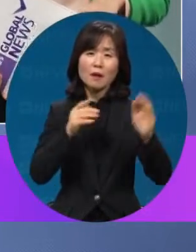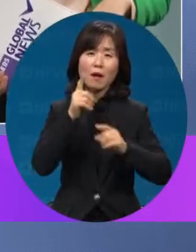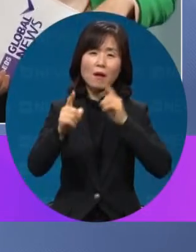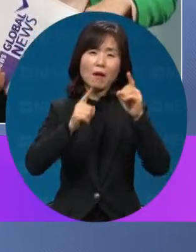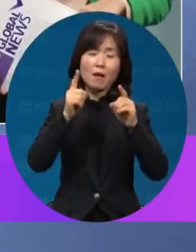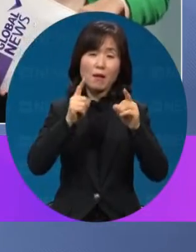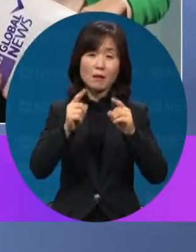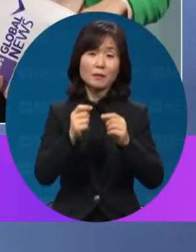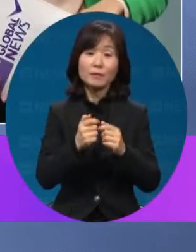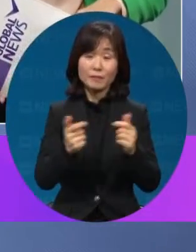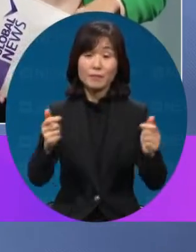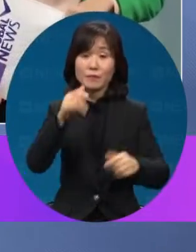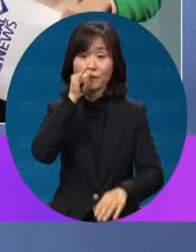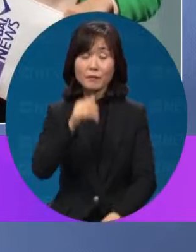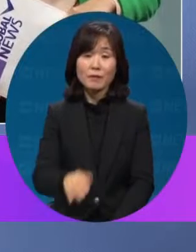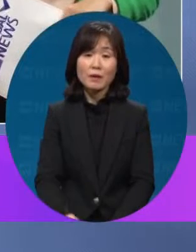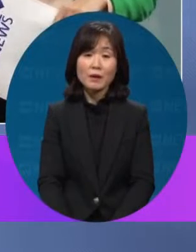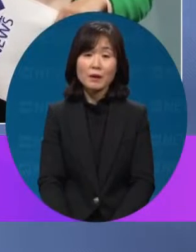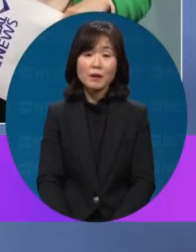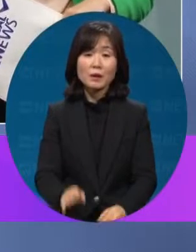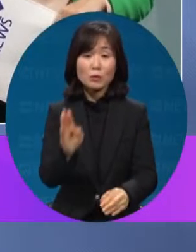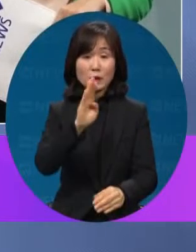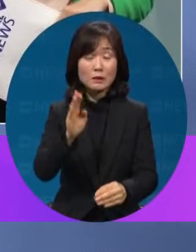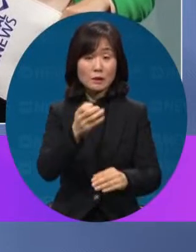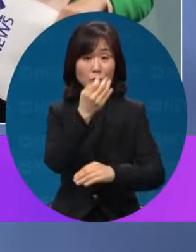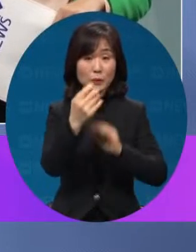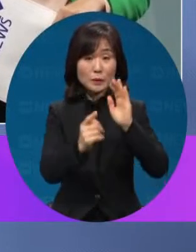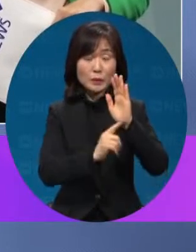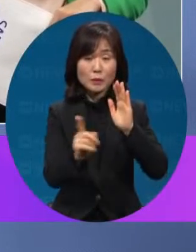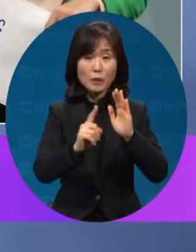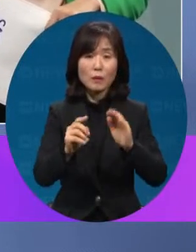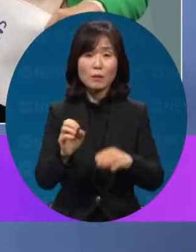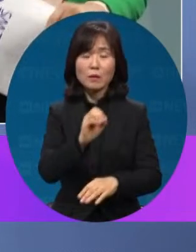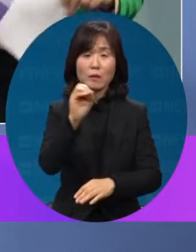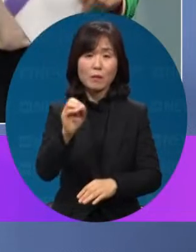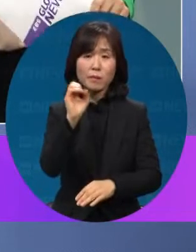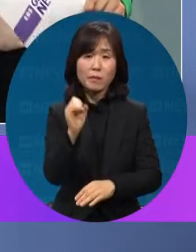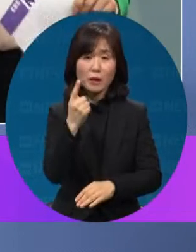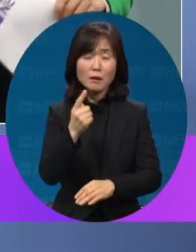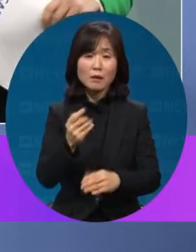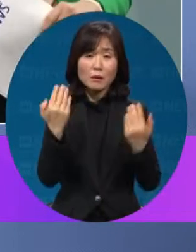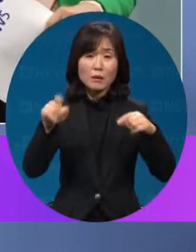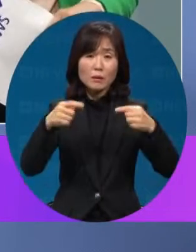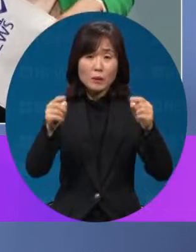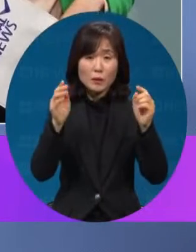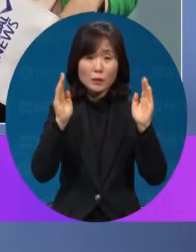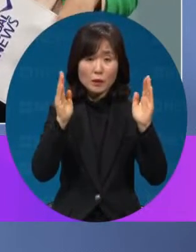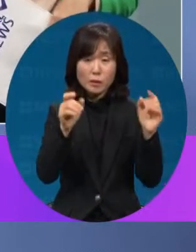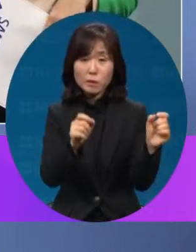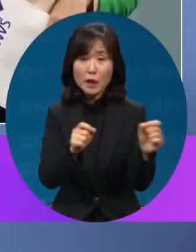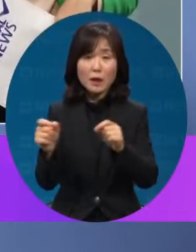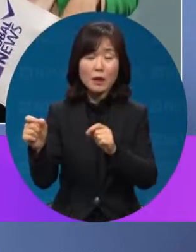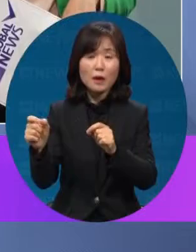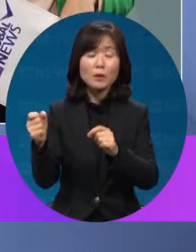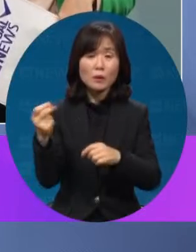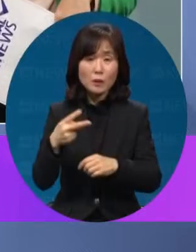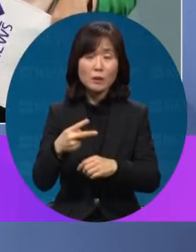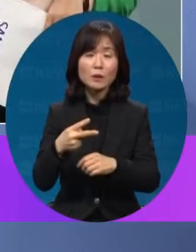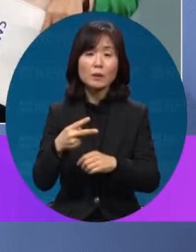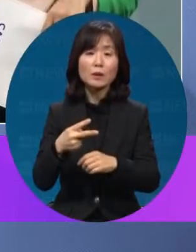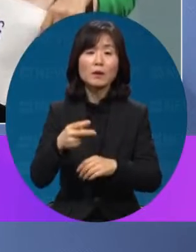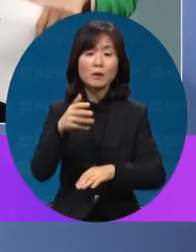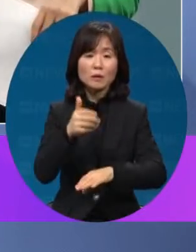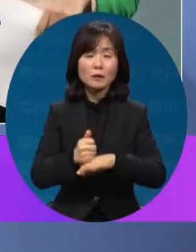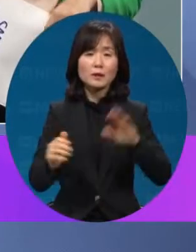목소리가 높아지고 있습니다. 이 브라질 매체들에 따르면 오미크론 변이로 등교가 또 한 번 미뤄지면서 학생들의 불만은